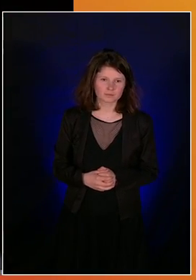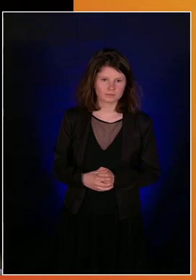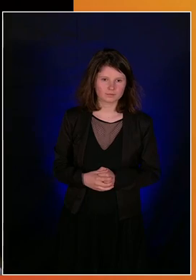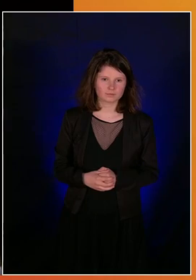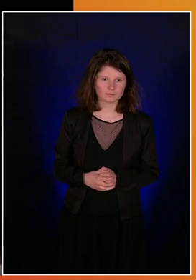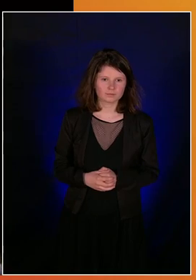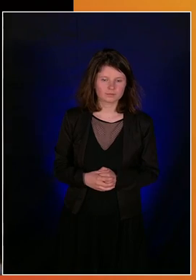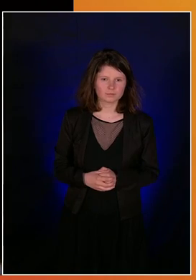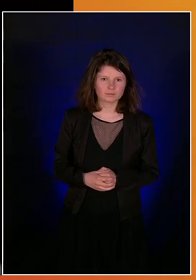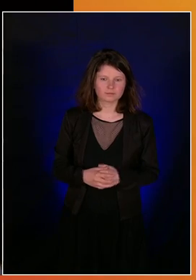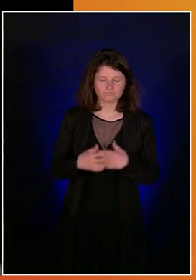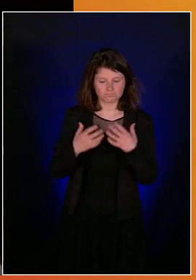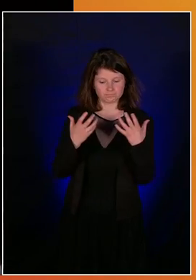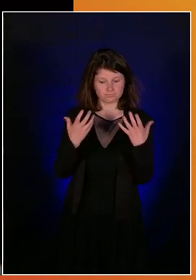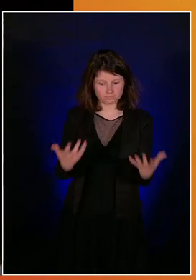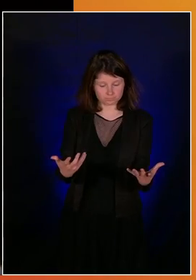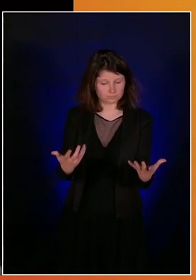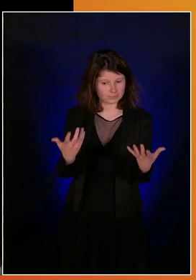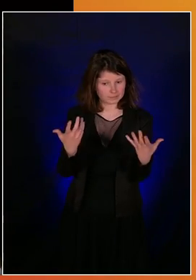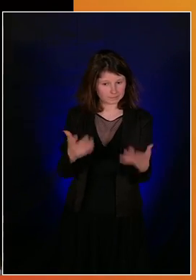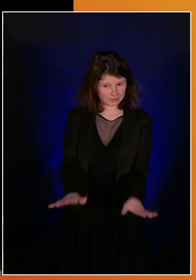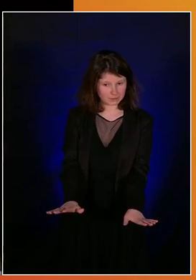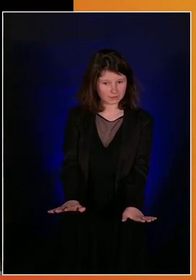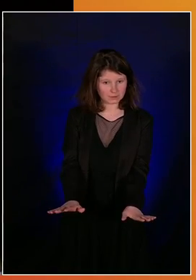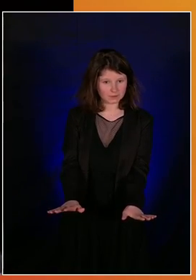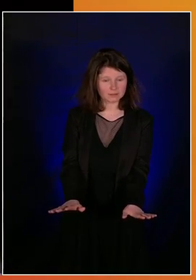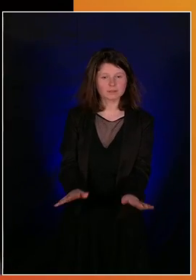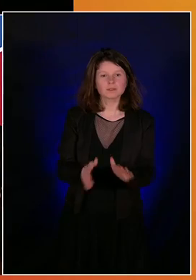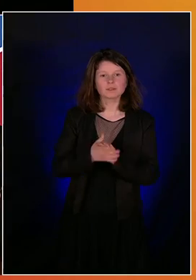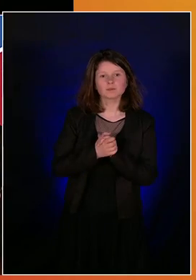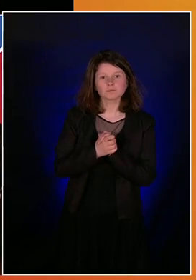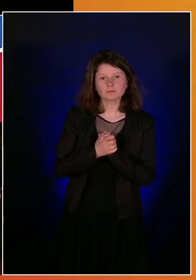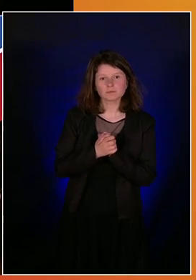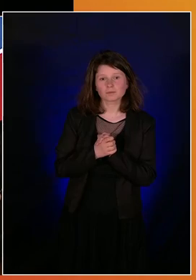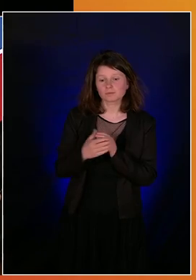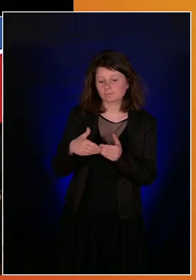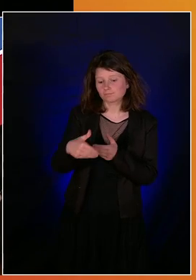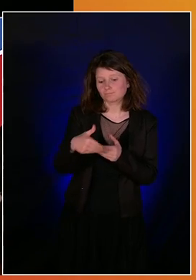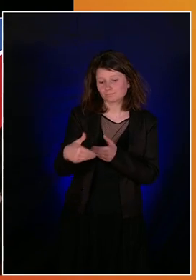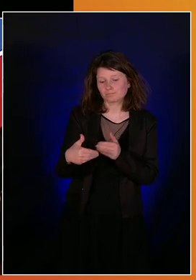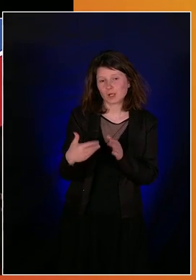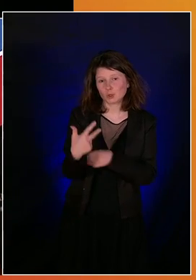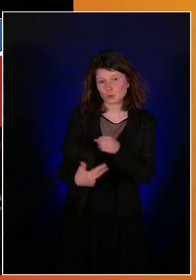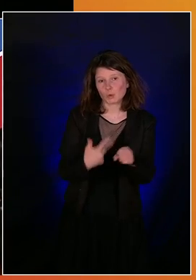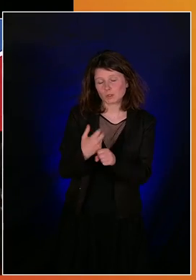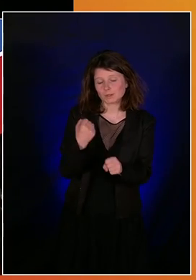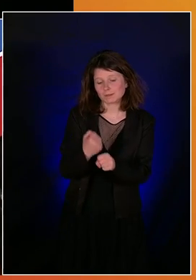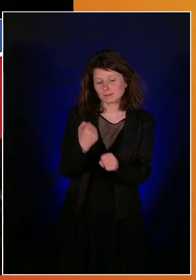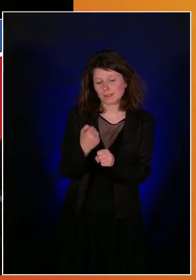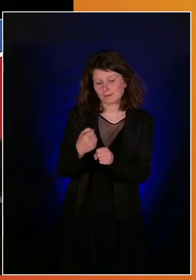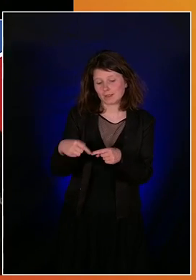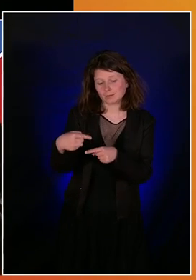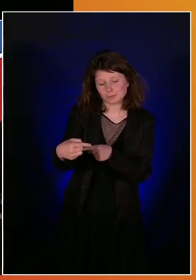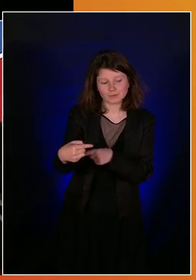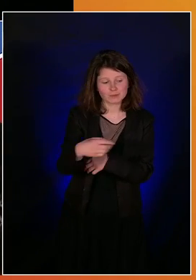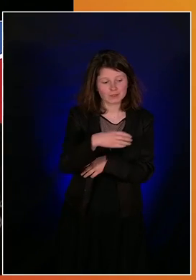adopté et bien voilà qui est fait qui donnera 3 ans de travail à la prochaine commission exécutive confédérale qui sera